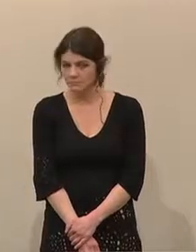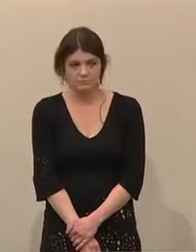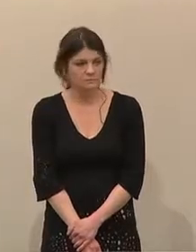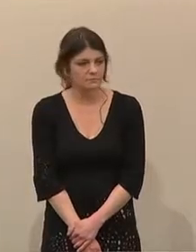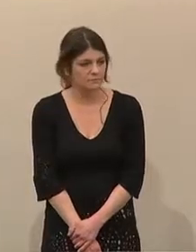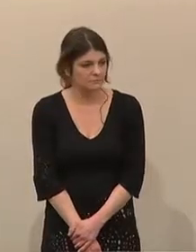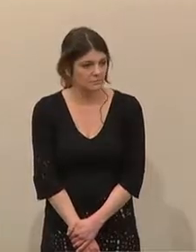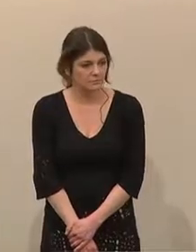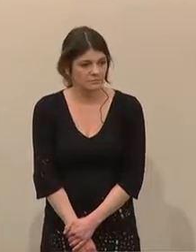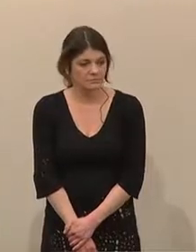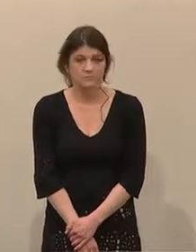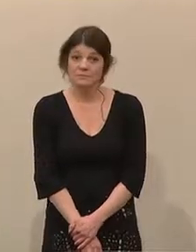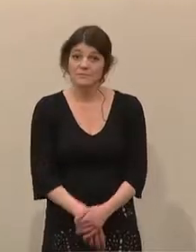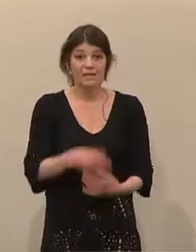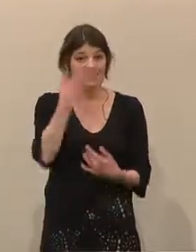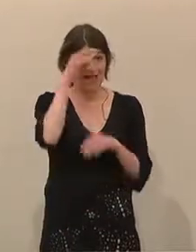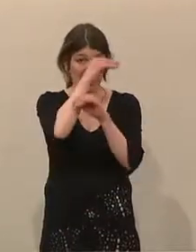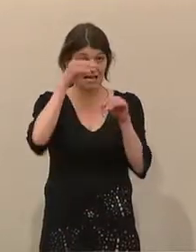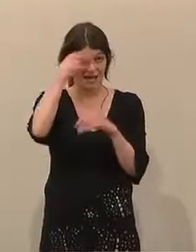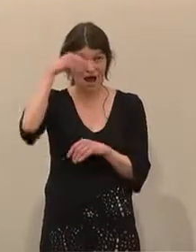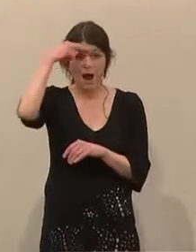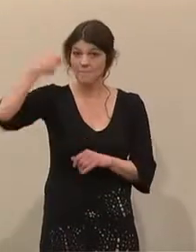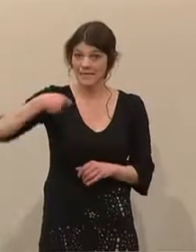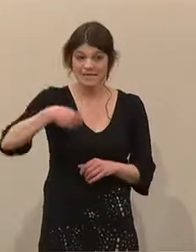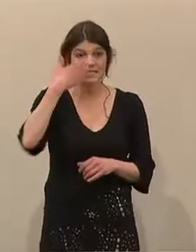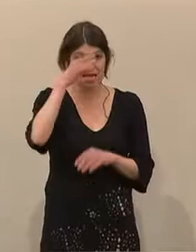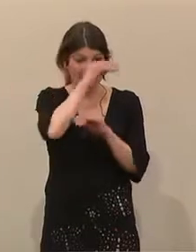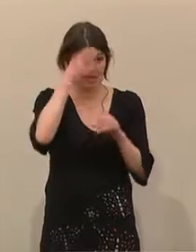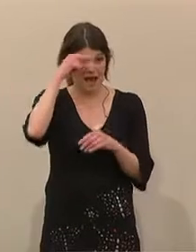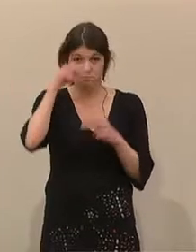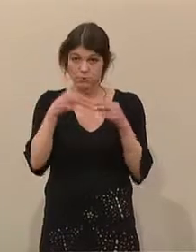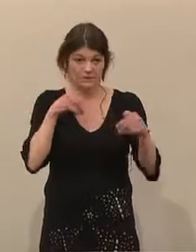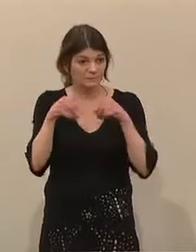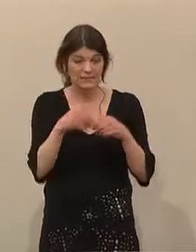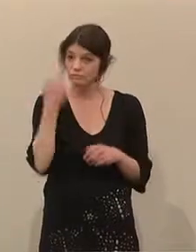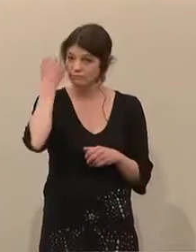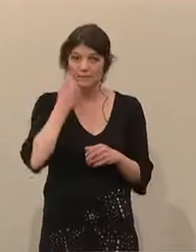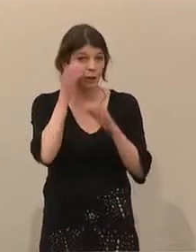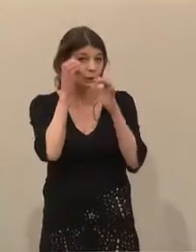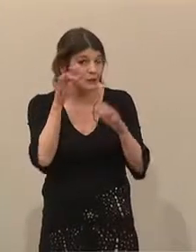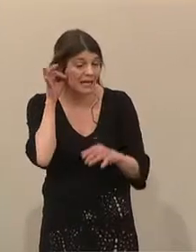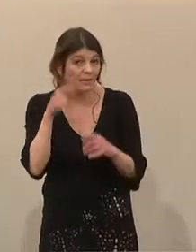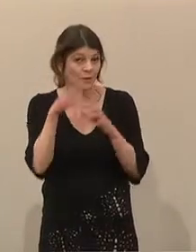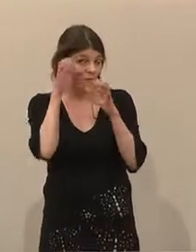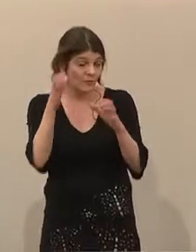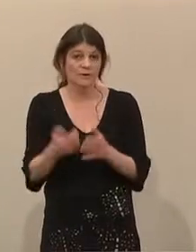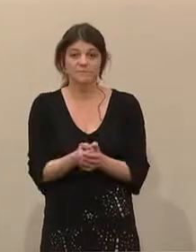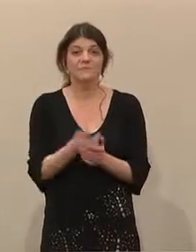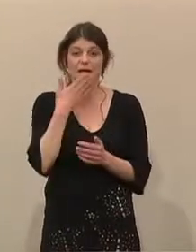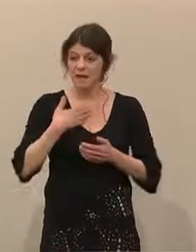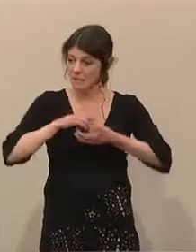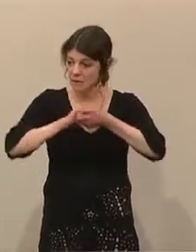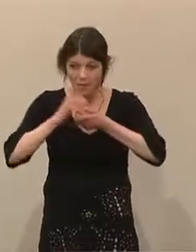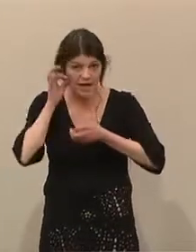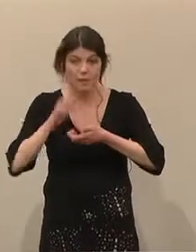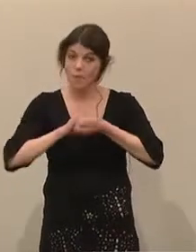Am Wort nun Angela Baumgartner von der ÖVP. Sehr geehrter Herr Bundesminister, liebe Zuseherinnen und Zuseher, liebe Kolleginnen